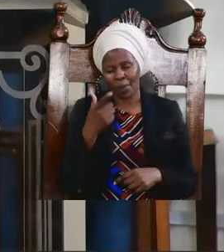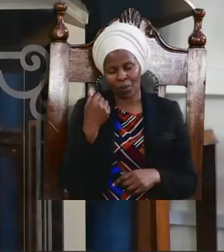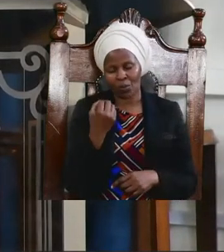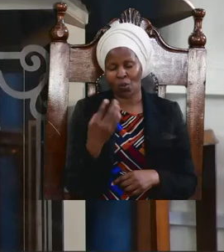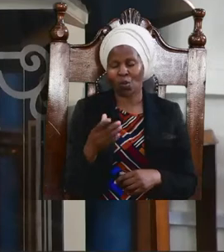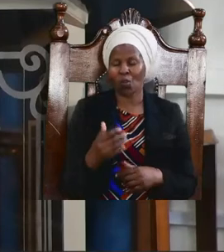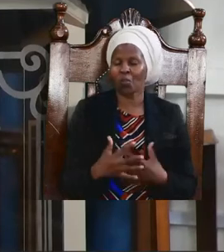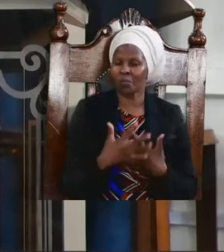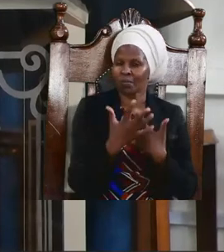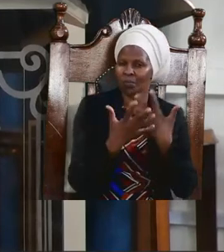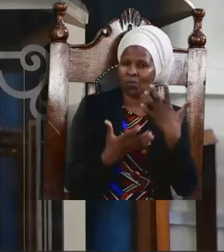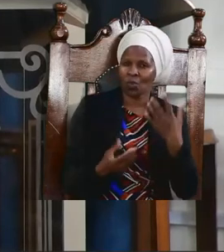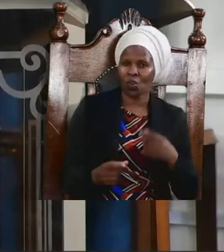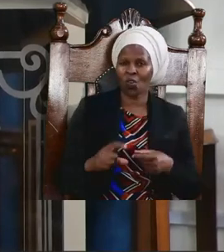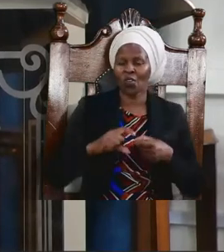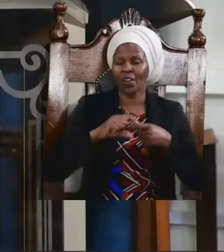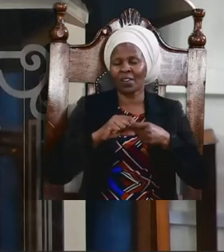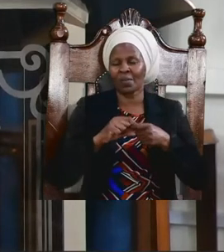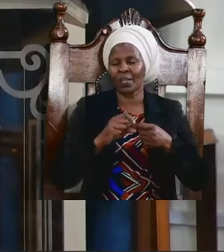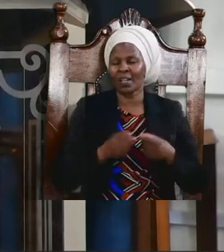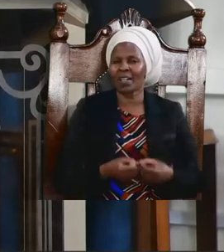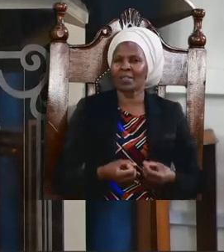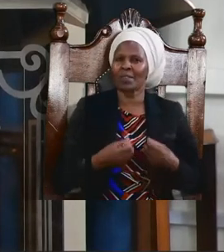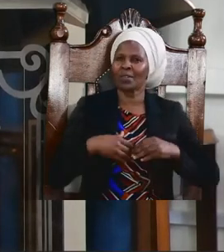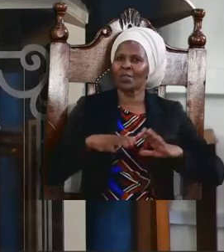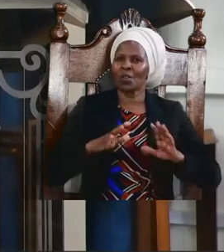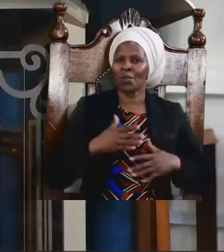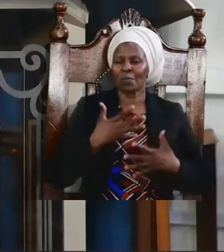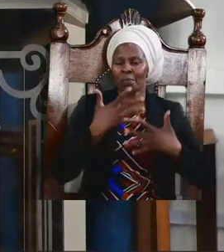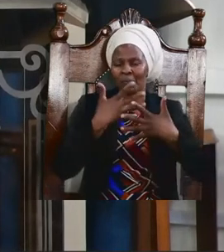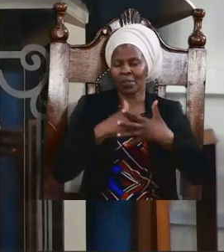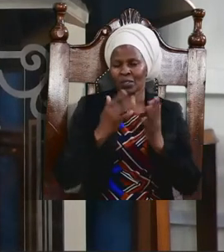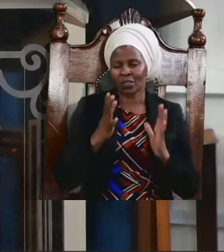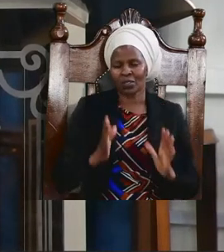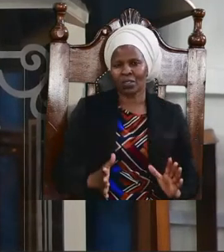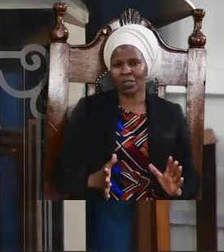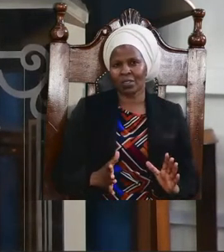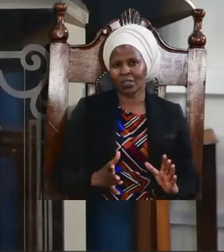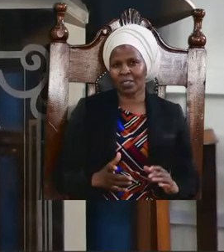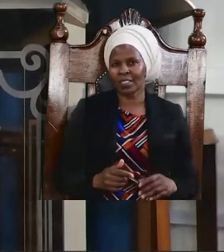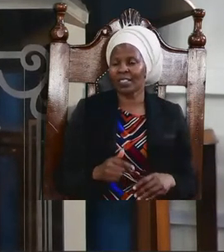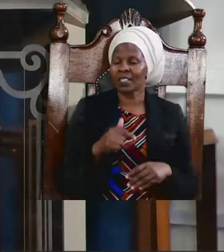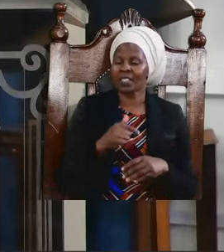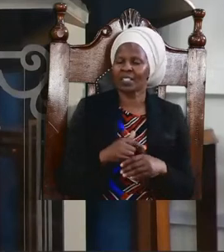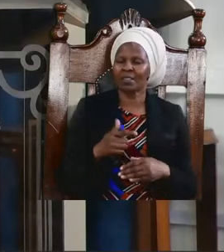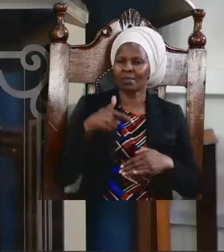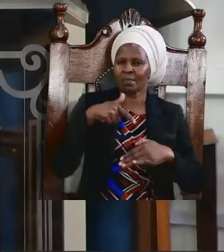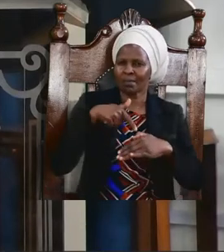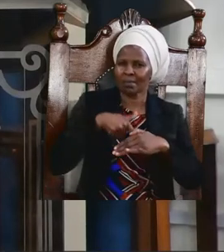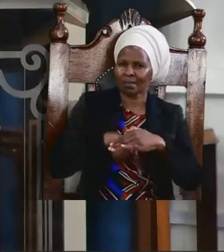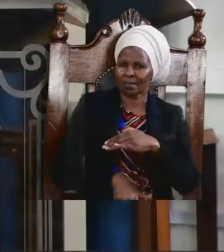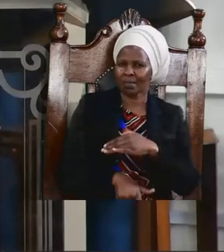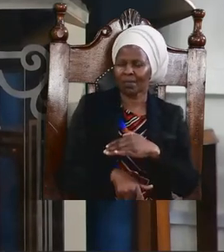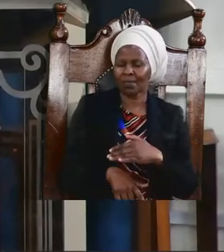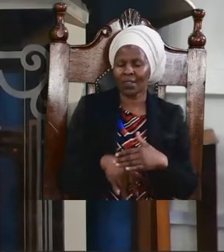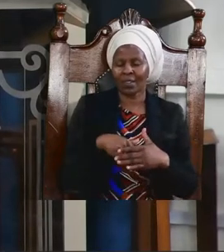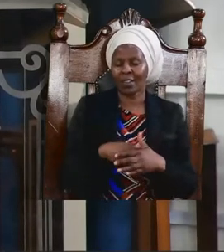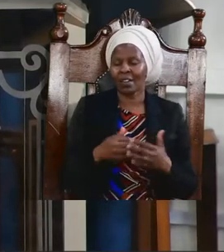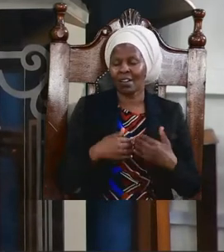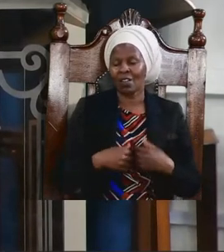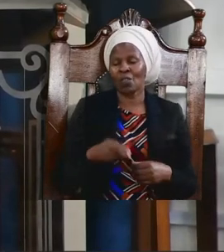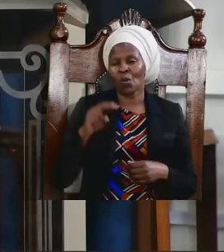ya agano lako, nimewatoa wafungwa wako katika shimo lile lisilo la